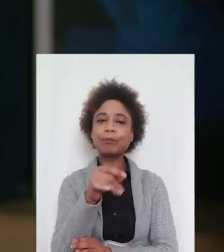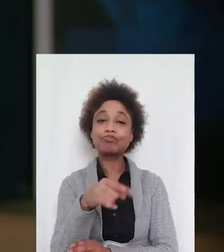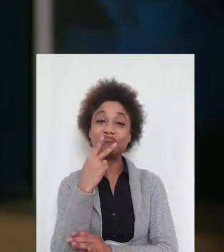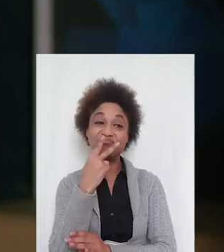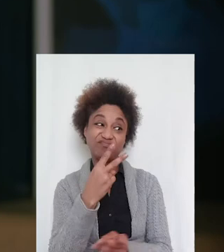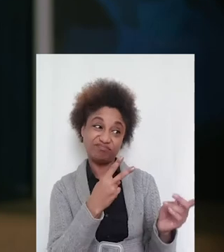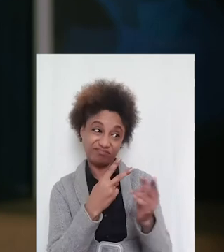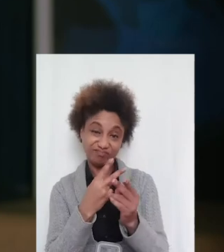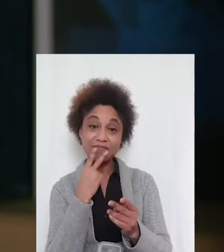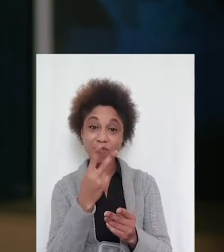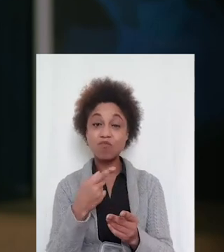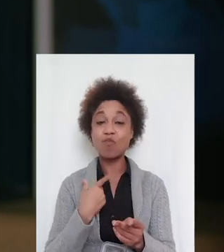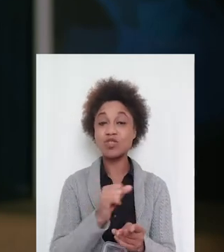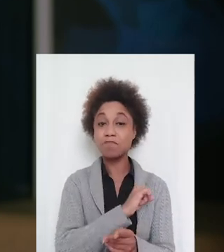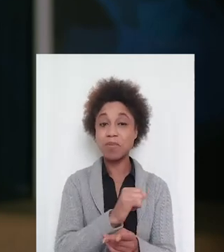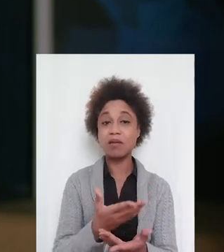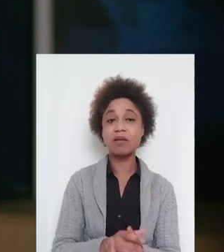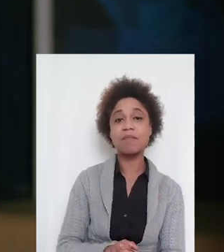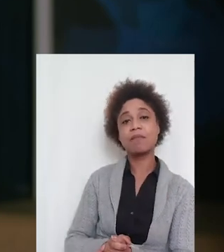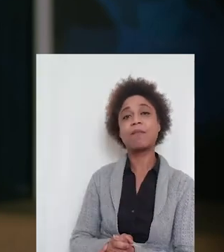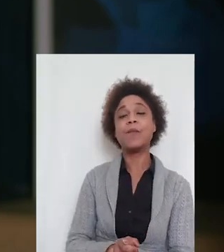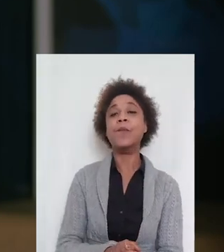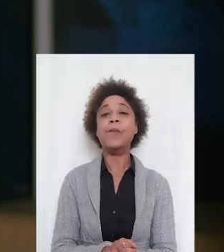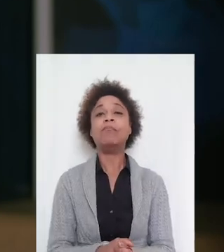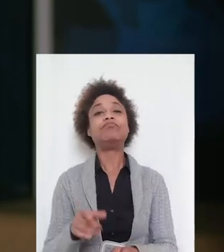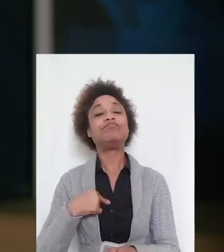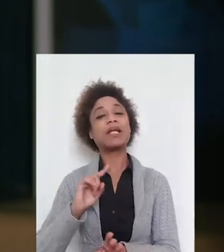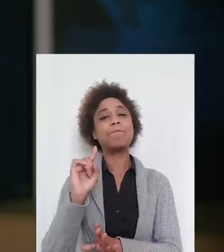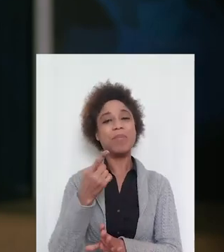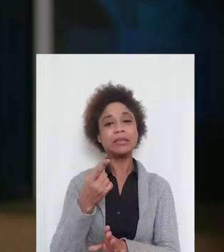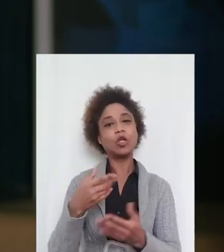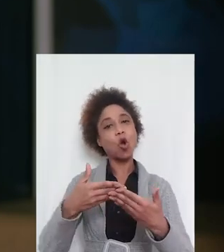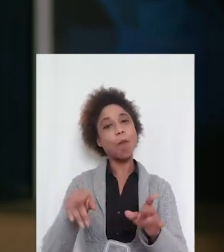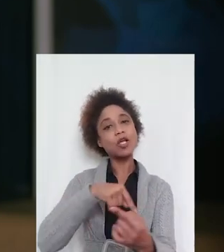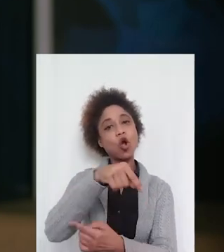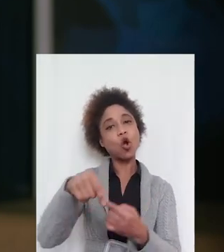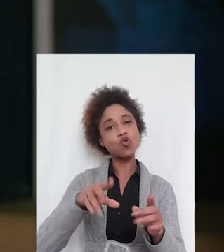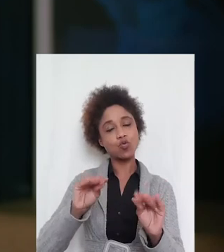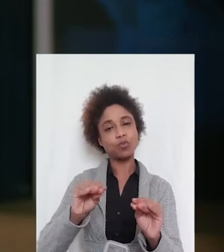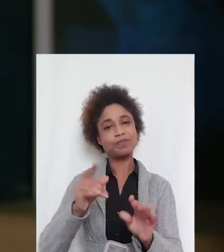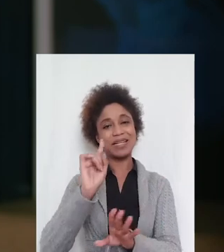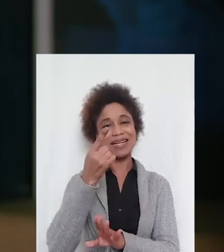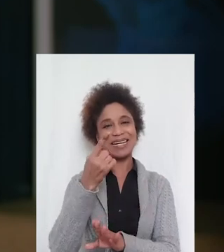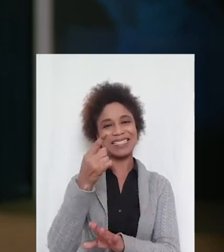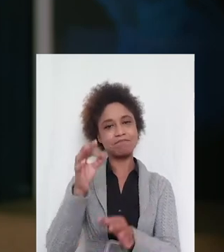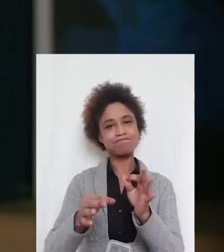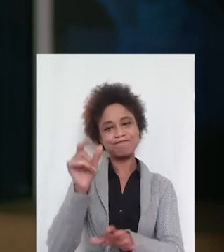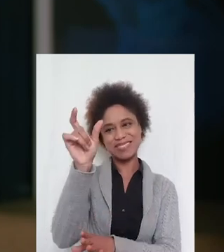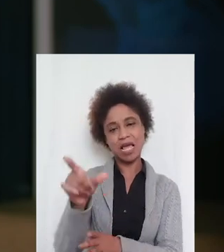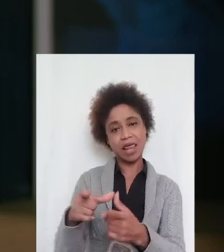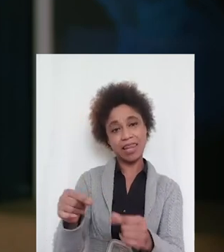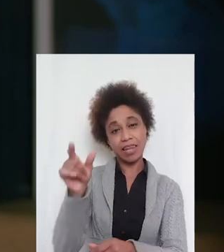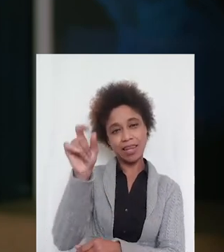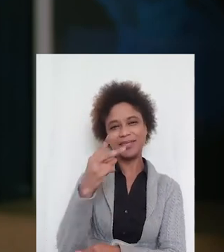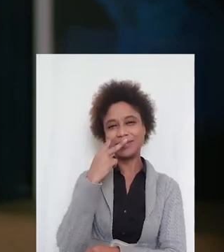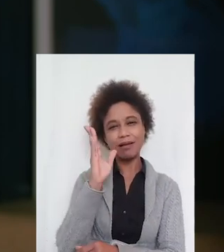kijkers sowieso moeten meenemen? Dus dat doen we meteen als openingsrondje. En ons eerste panelid hebben we al eerder voorbij